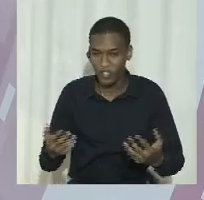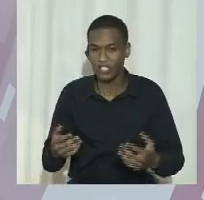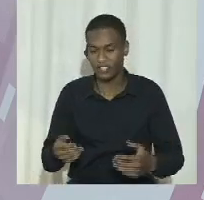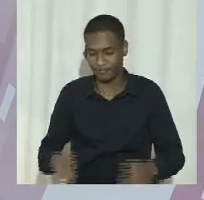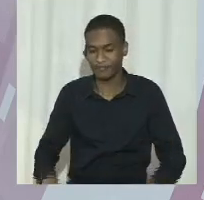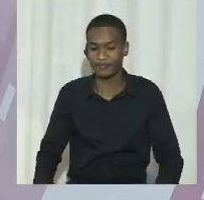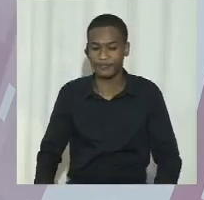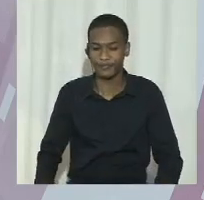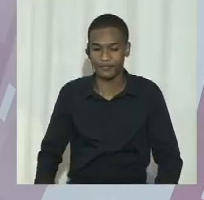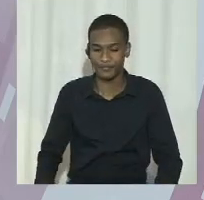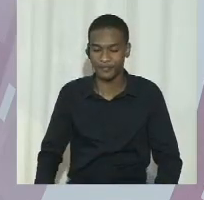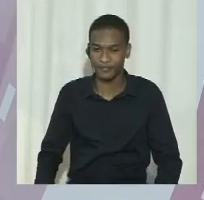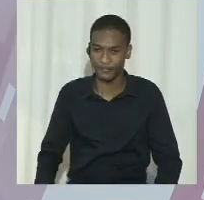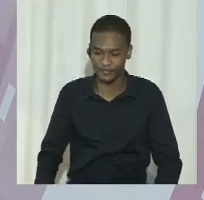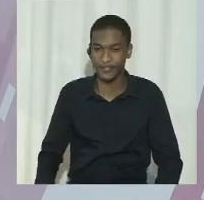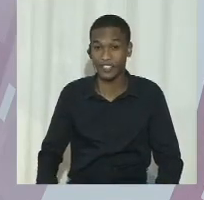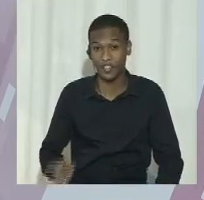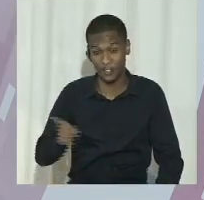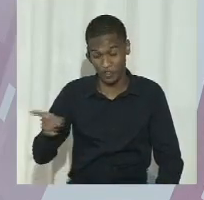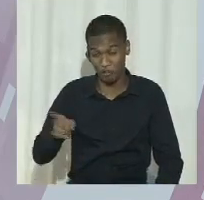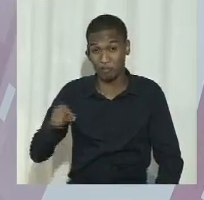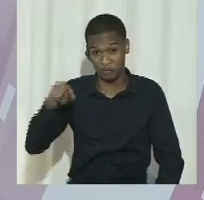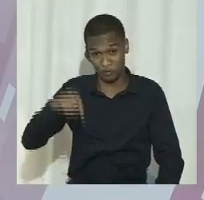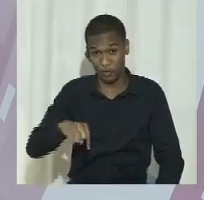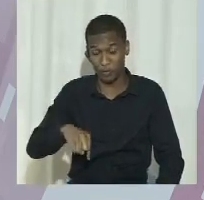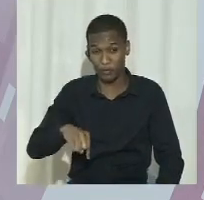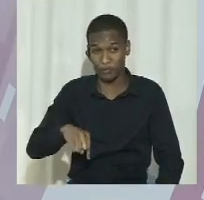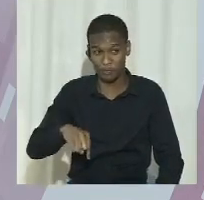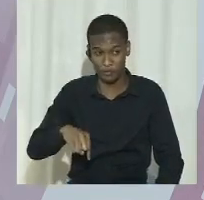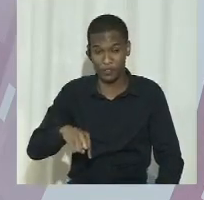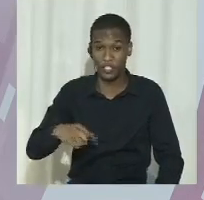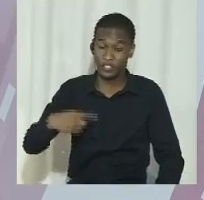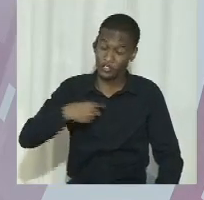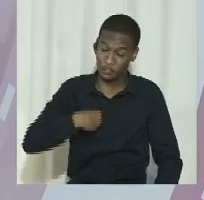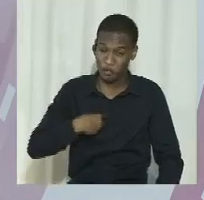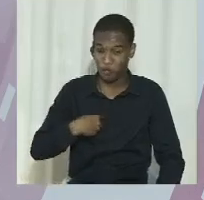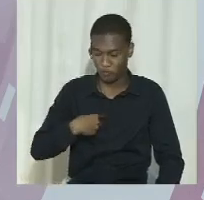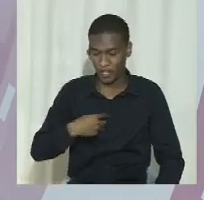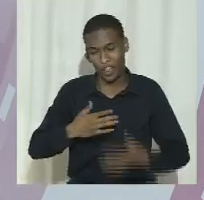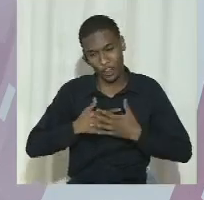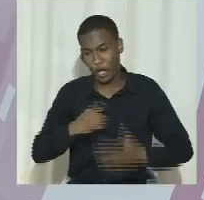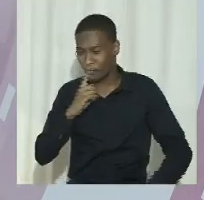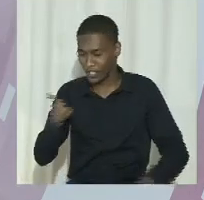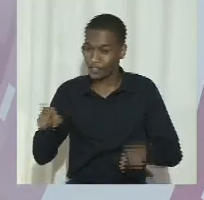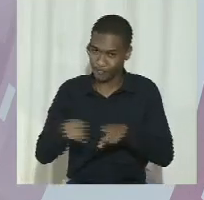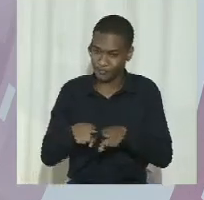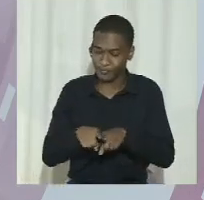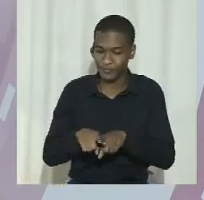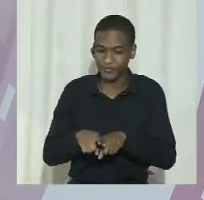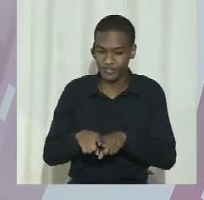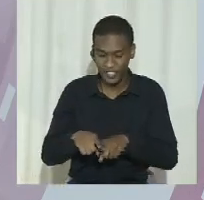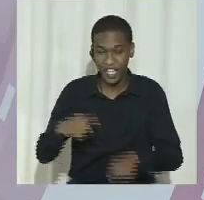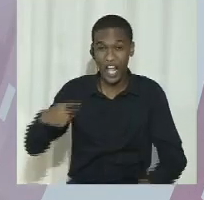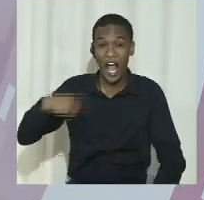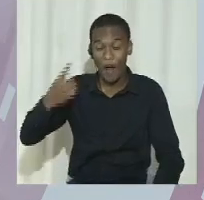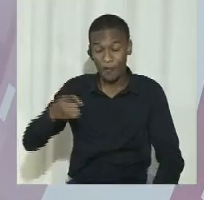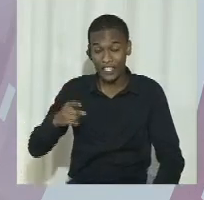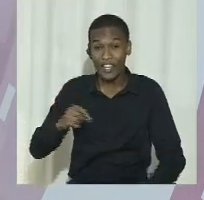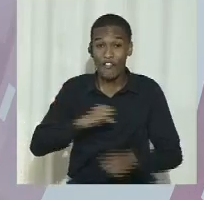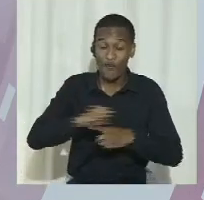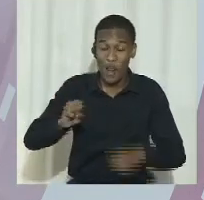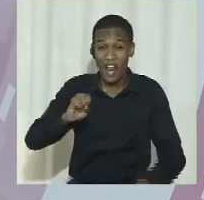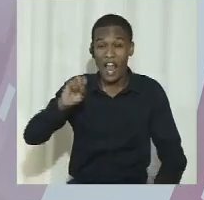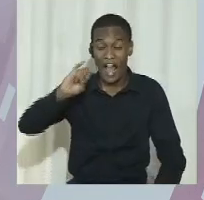ka raha izay moa zany ny rosontsika za zany dia te ilaza koa fa any amin'ny volana jolay any zany dia efa